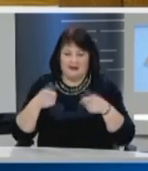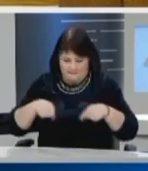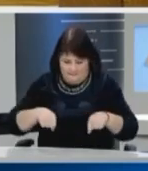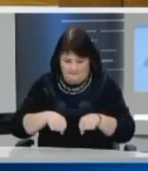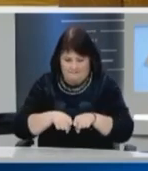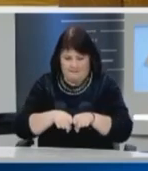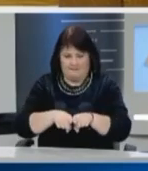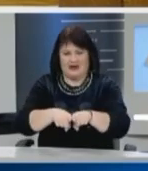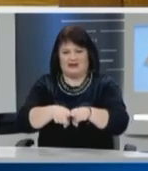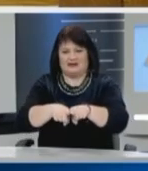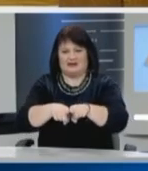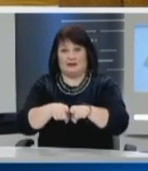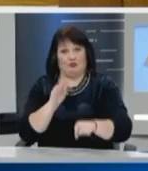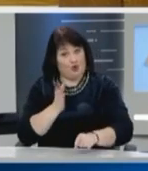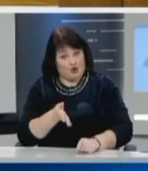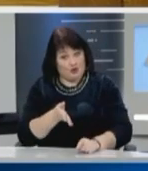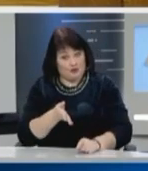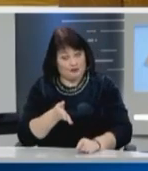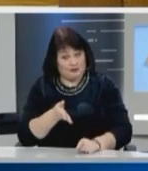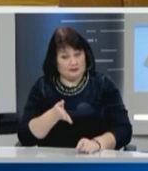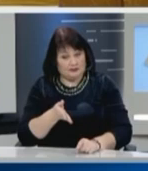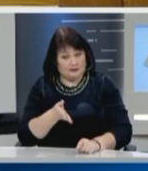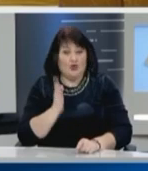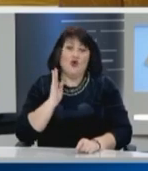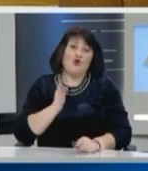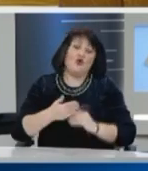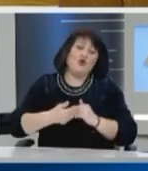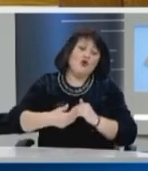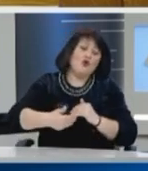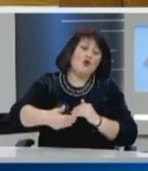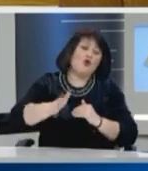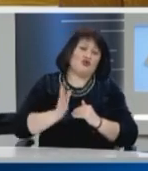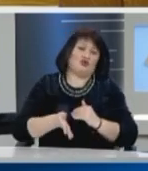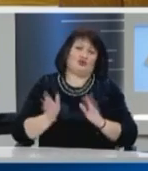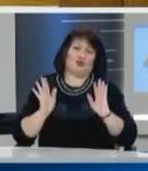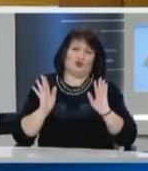συγκλίνεις και να προχωράς μαζί εκεί που μπορείς και για όσο μπορείς.